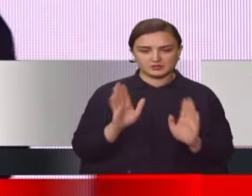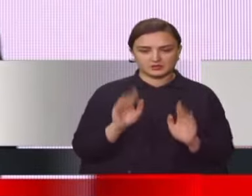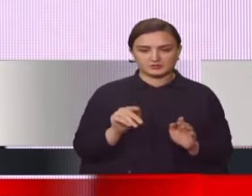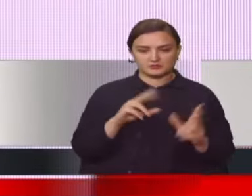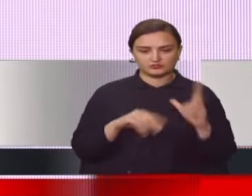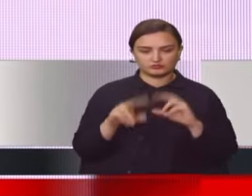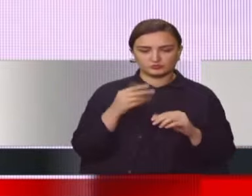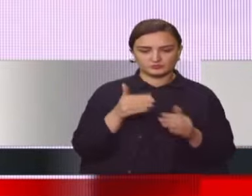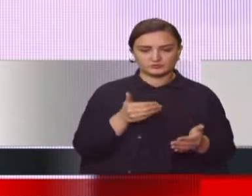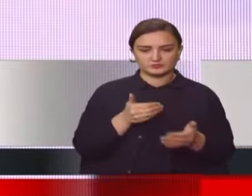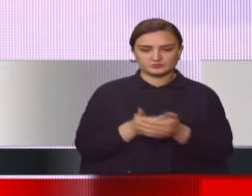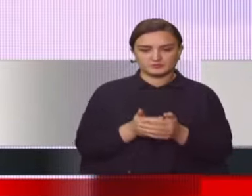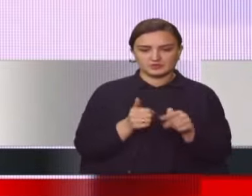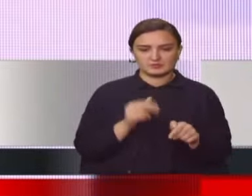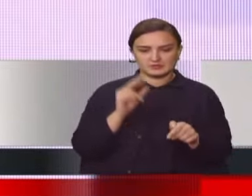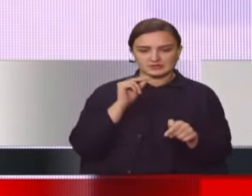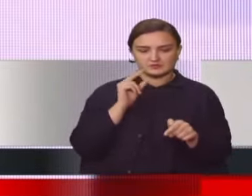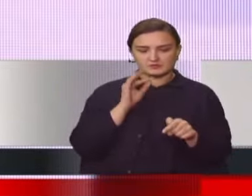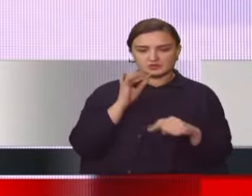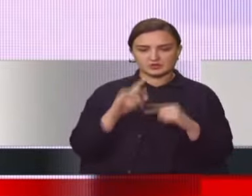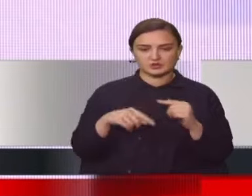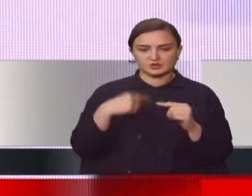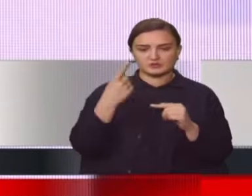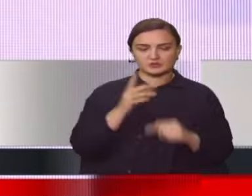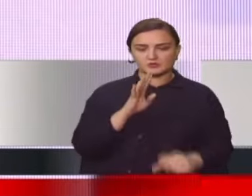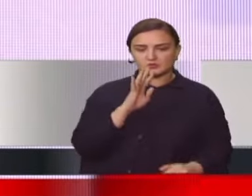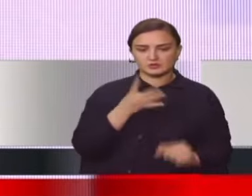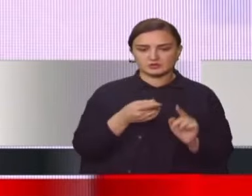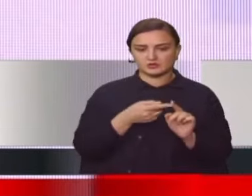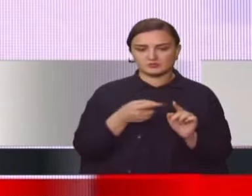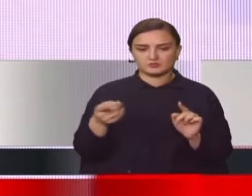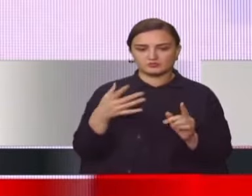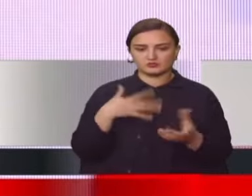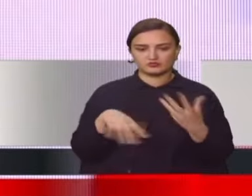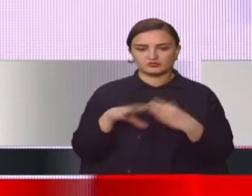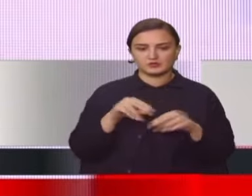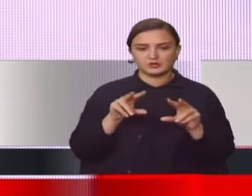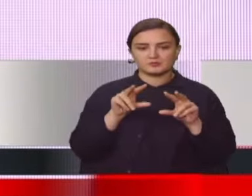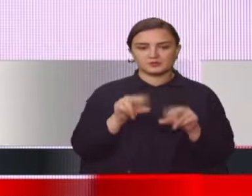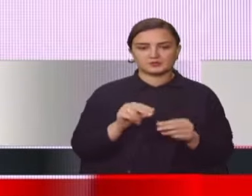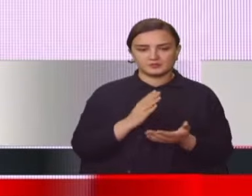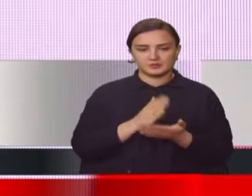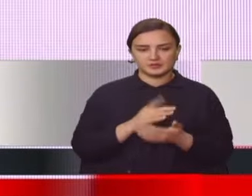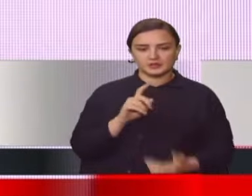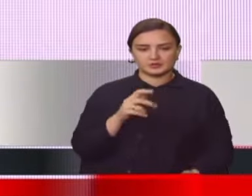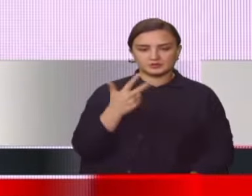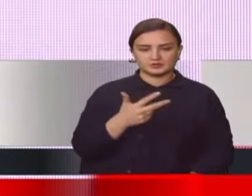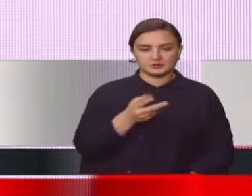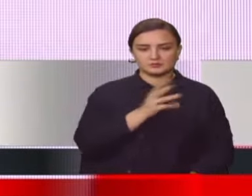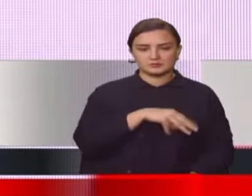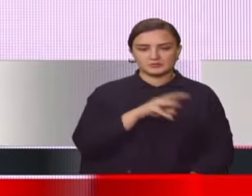ფაქტურად მისული ვართ ამ ნიშნულამდე და შემდეგი 4 წლის განმავლობაში, როგორც თქვით, ჩვენი დაპირება არის, რომ 120